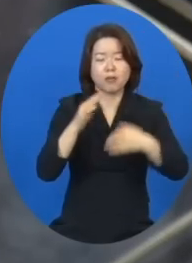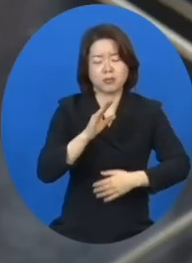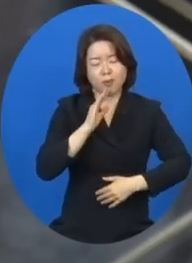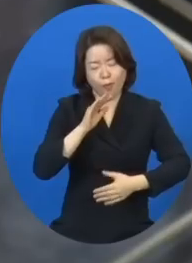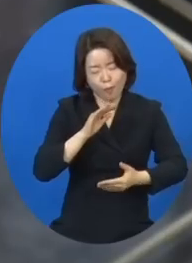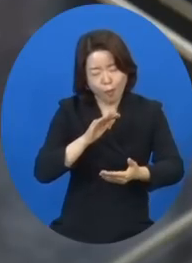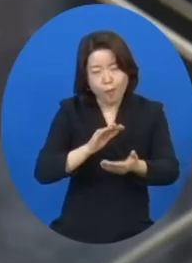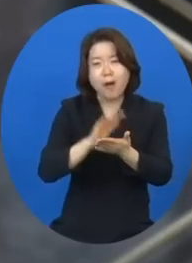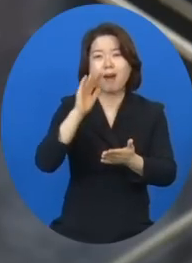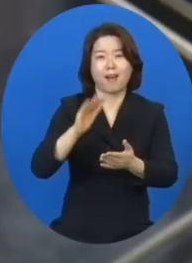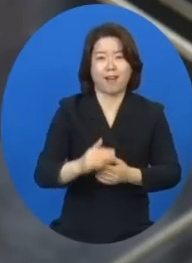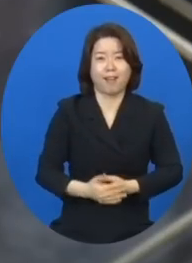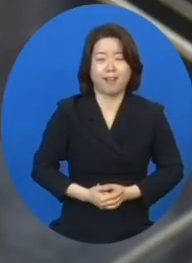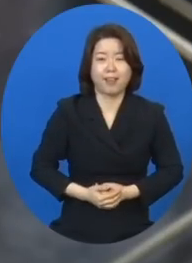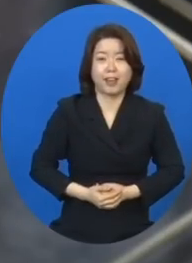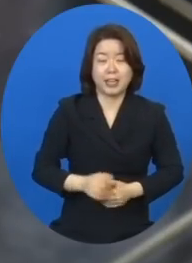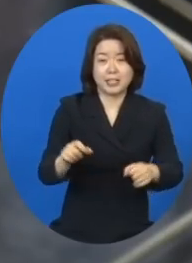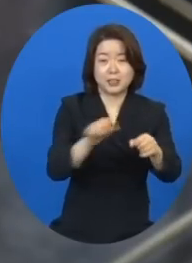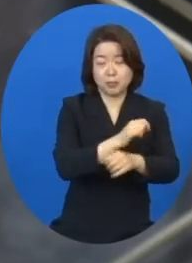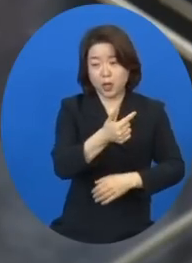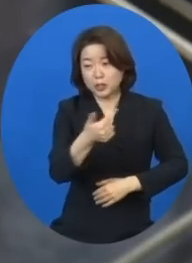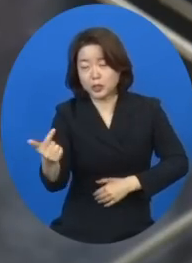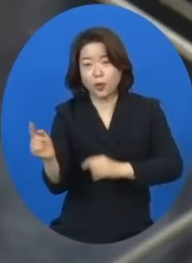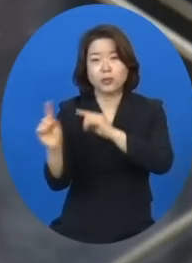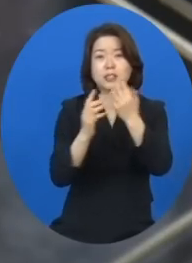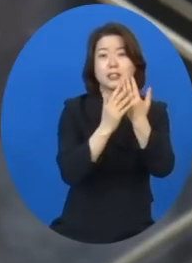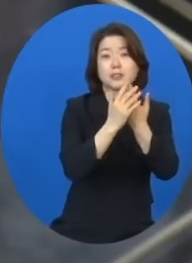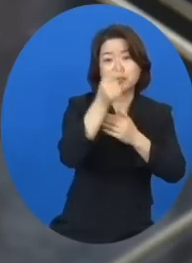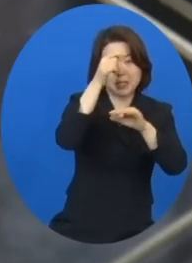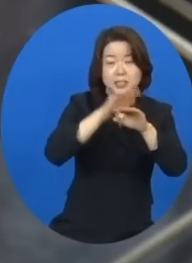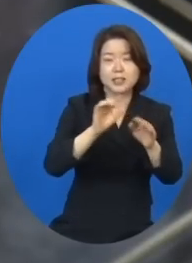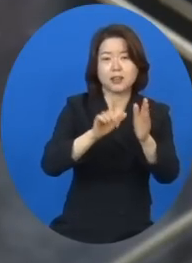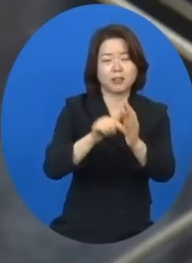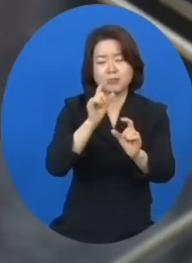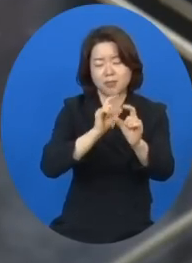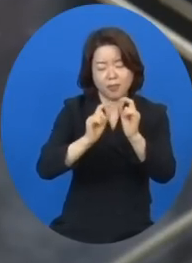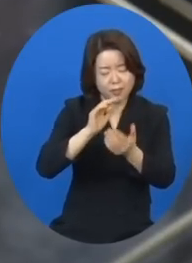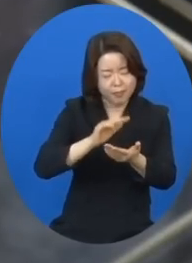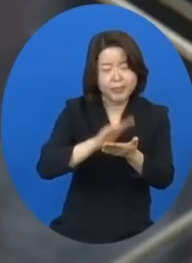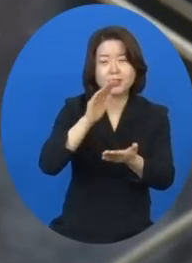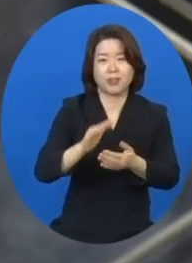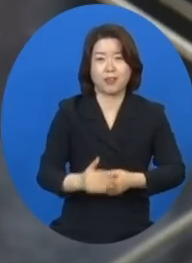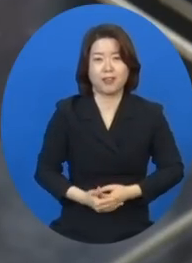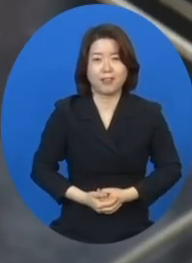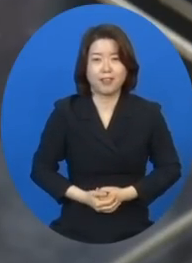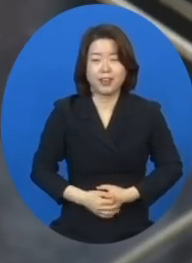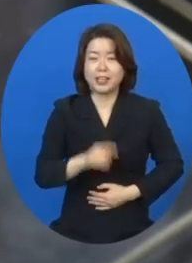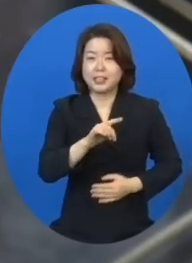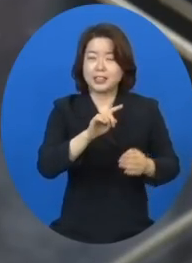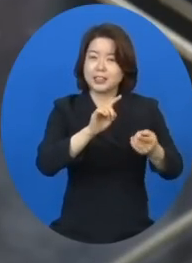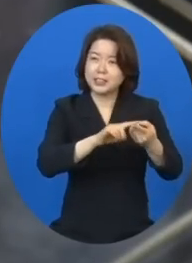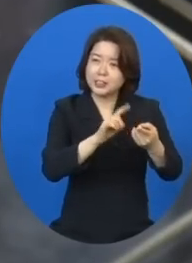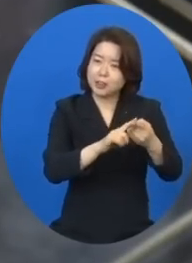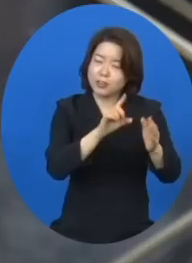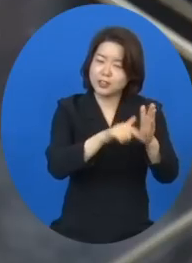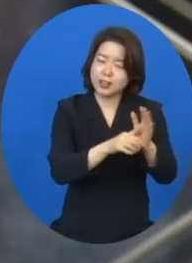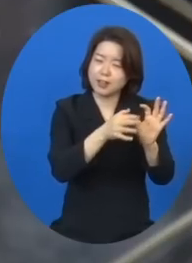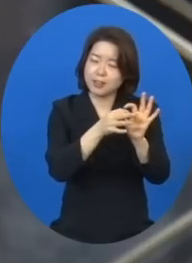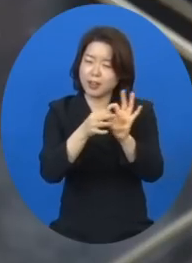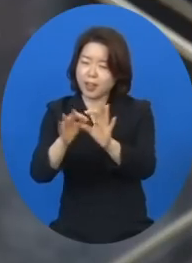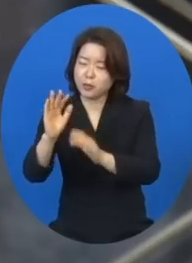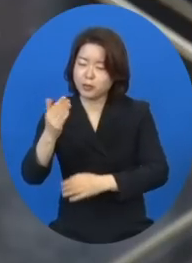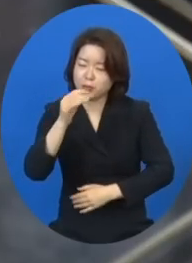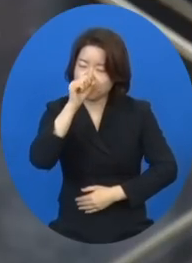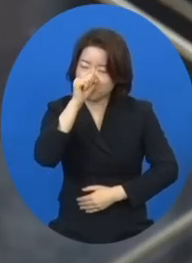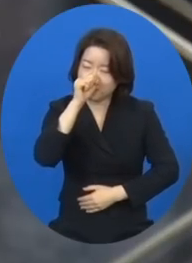특별히 저녁 집회 시간이 그러했는데요. 그 이후에 이러한 시간이 계속되어야겠다라는 마음을